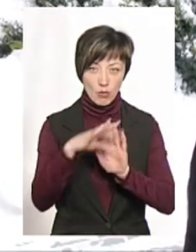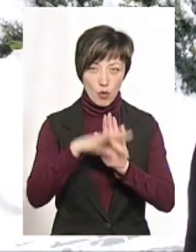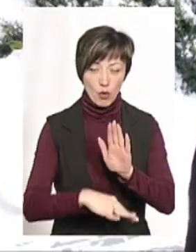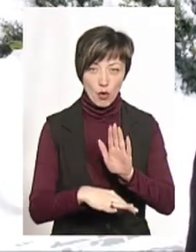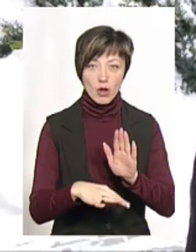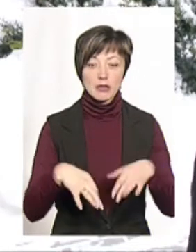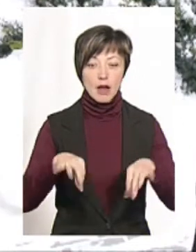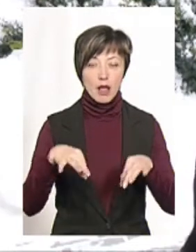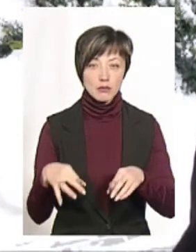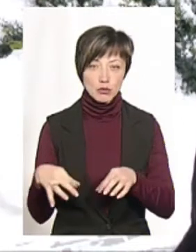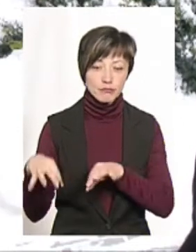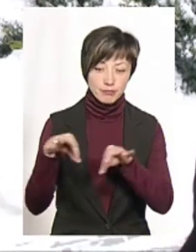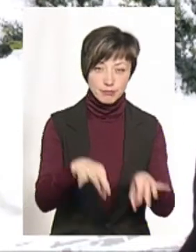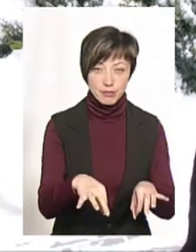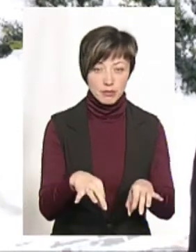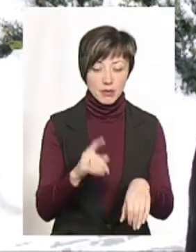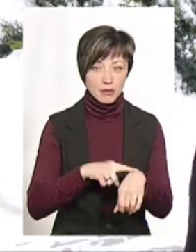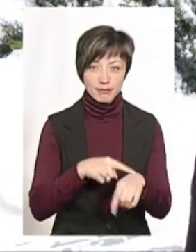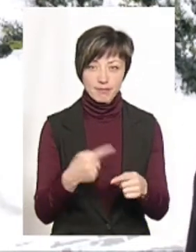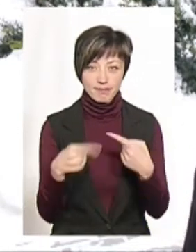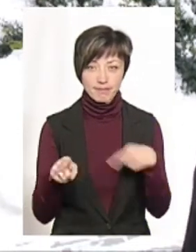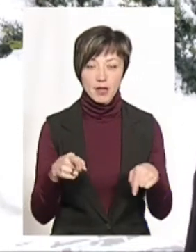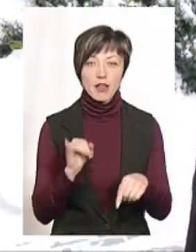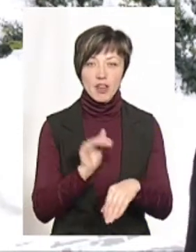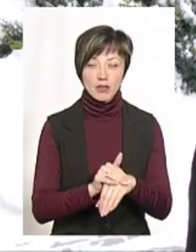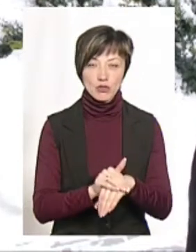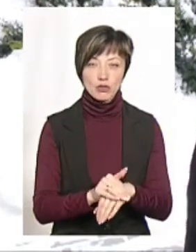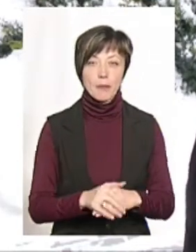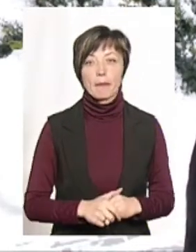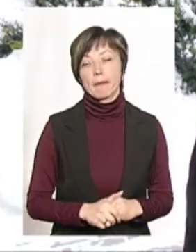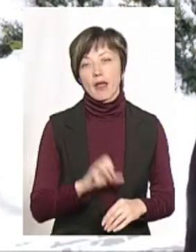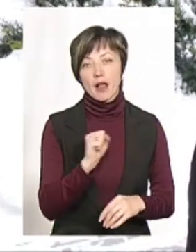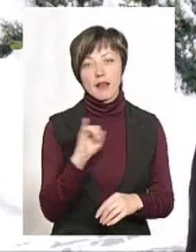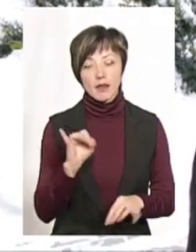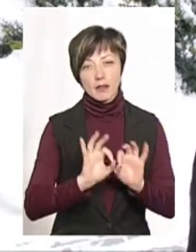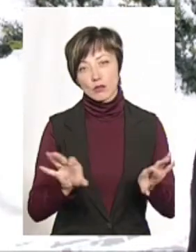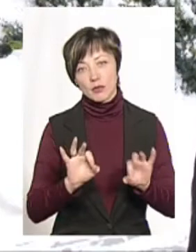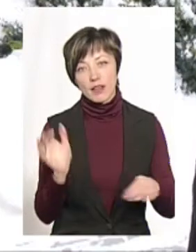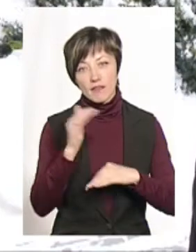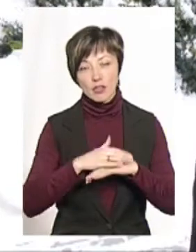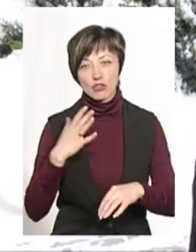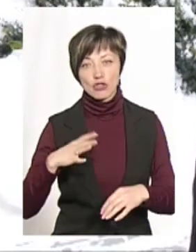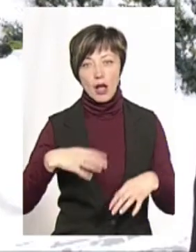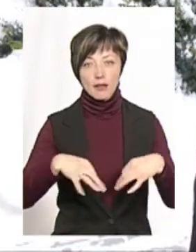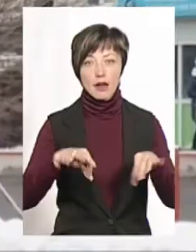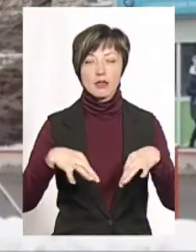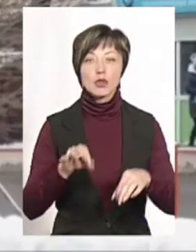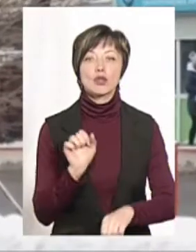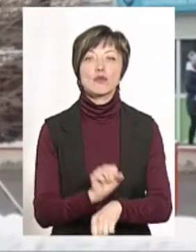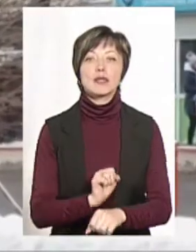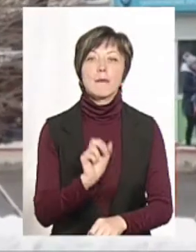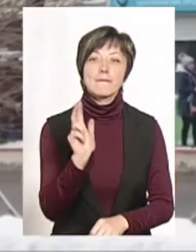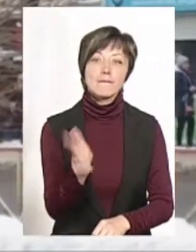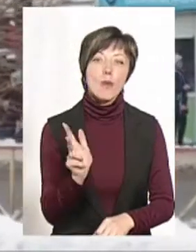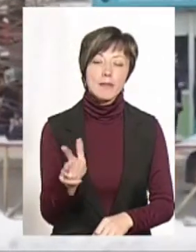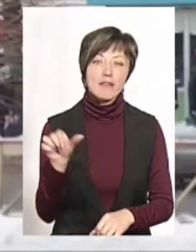зупинку транспорт і те, що відбувається фактично. Алла Іванівна розповідає, що ввечері чекає транспорт на зупинці по півгодини,